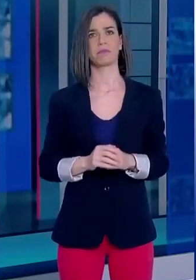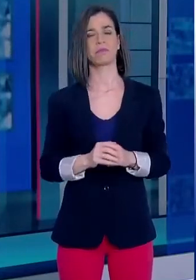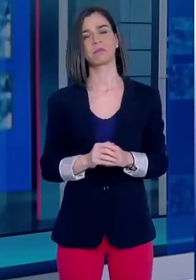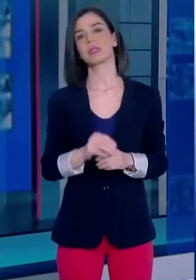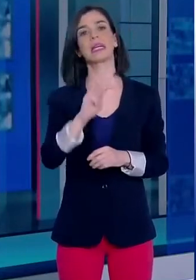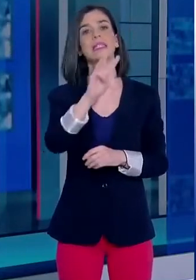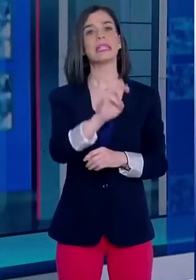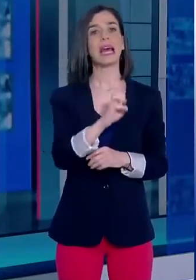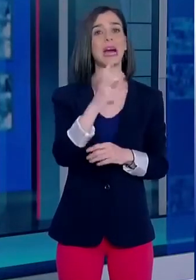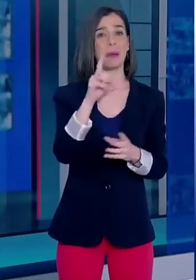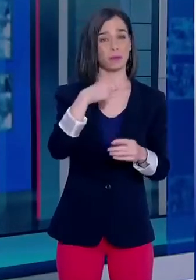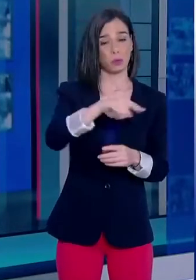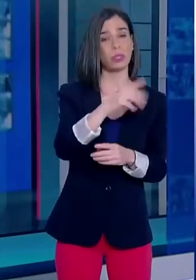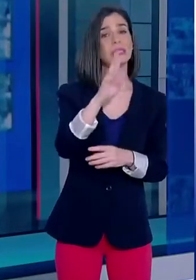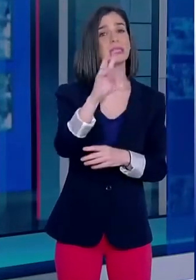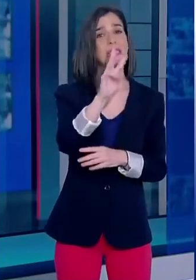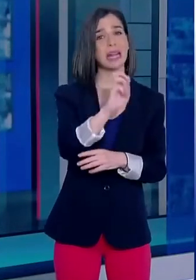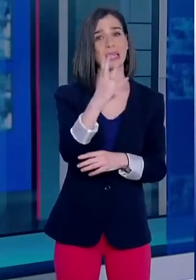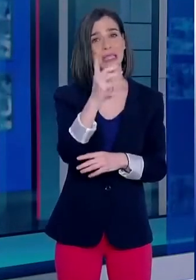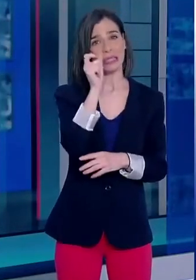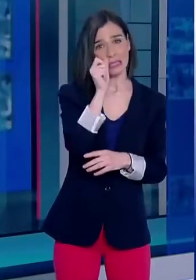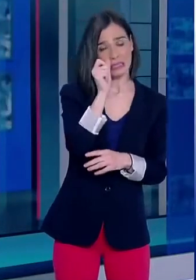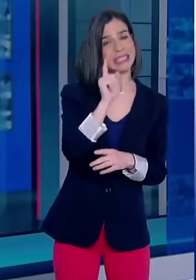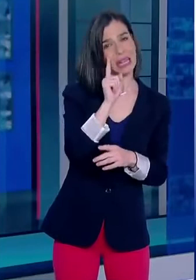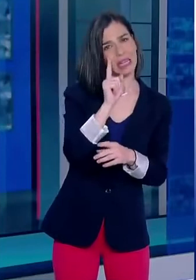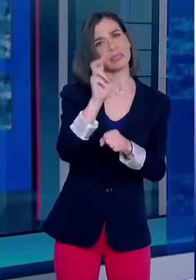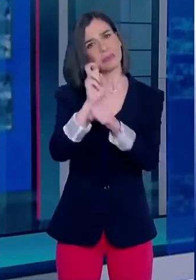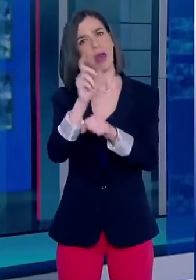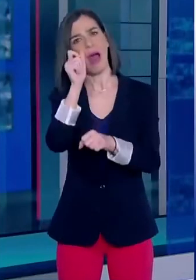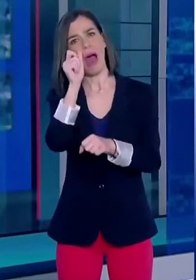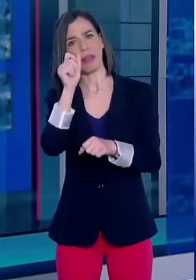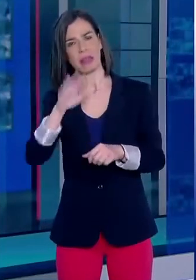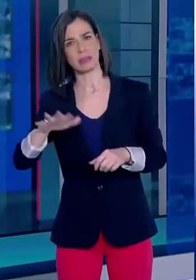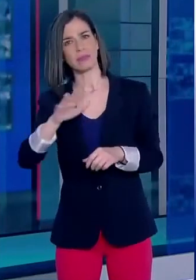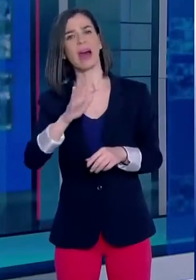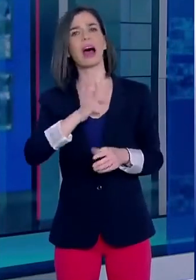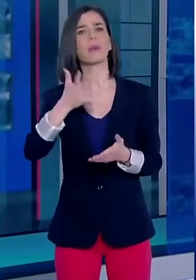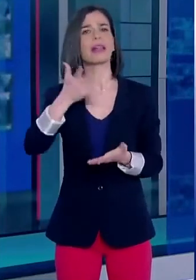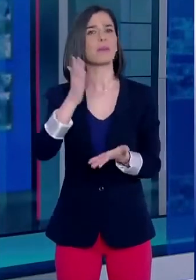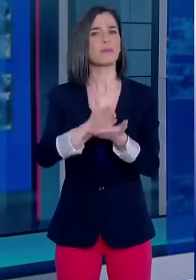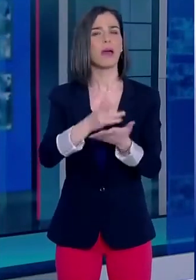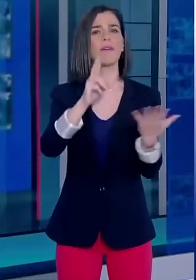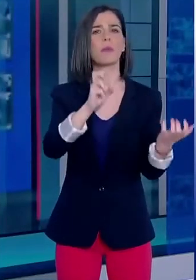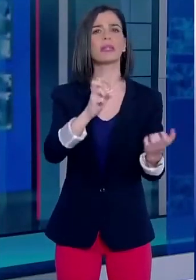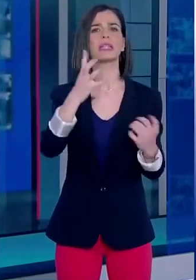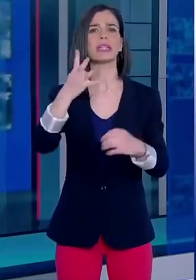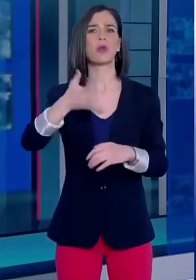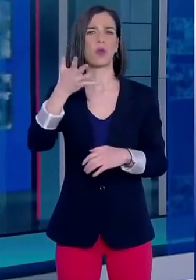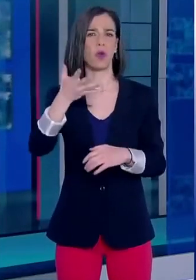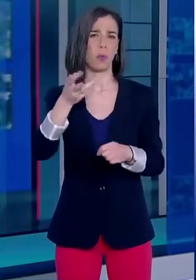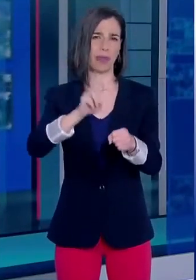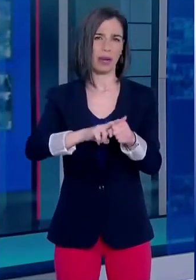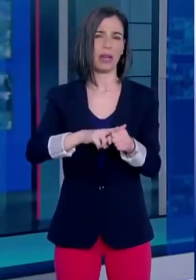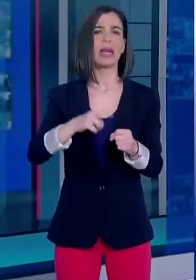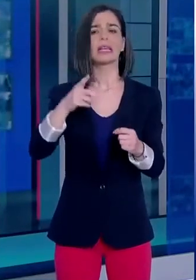34 ήταν γυναίκες και οι υπόλοιποι άνδρες. Η διάμεση ηλικία των θανόντων συμπολιτών μας ήταν τα 74 έτη και το